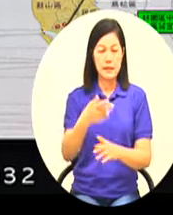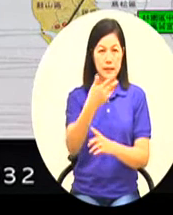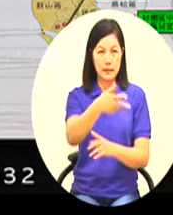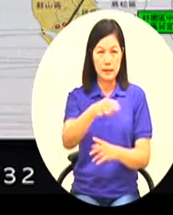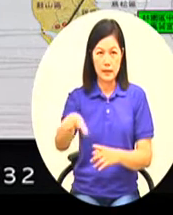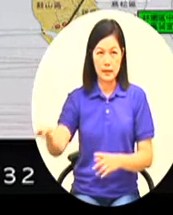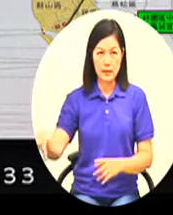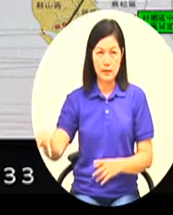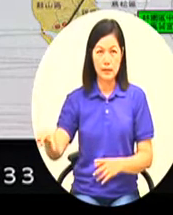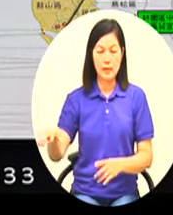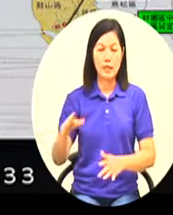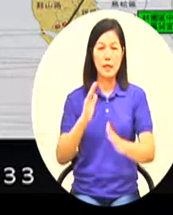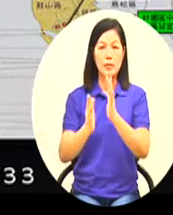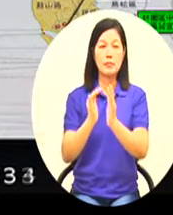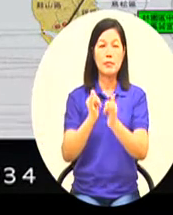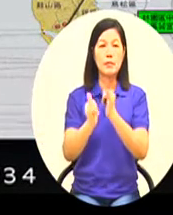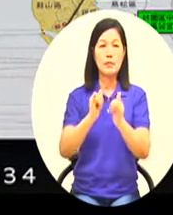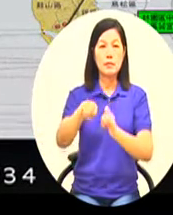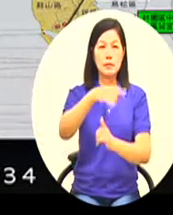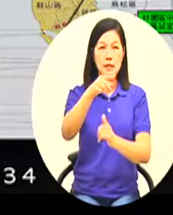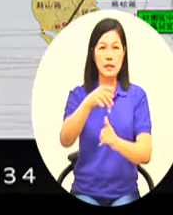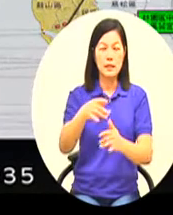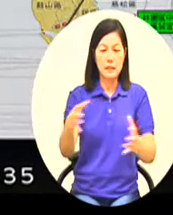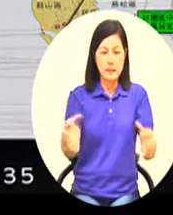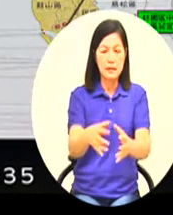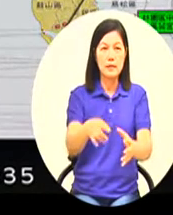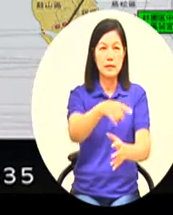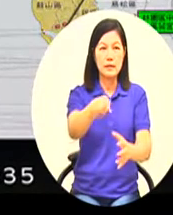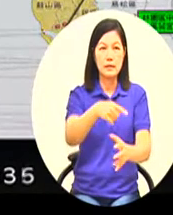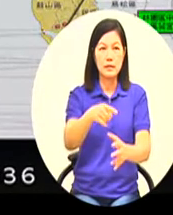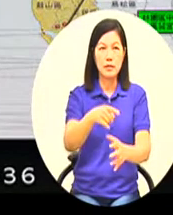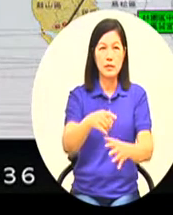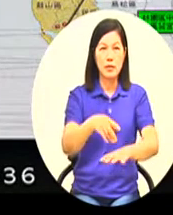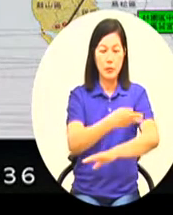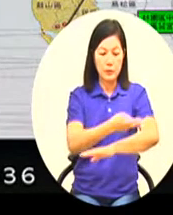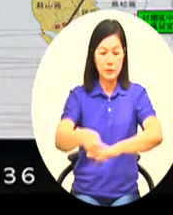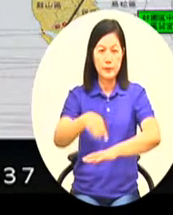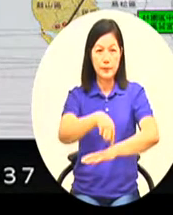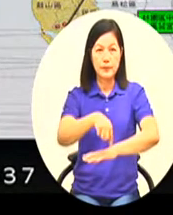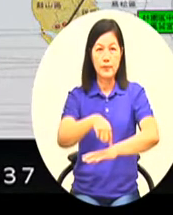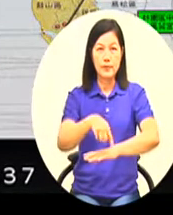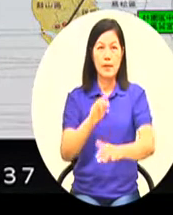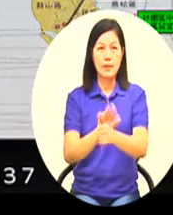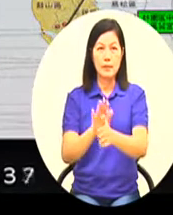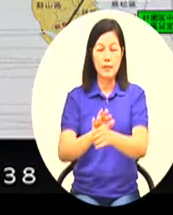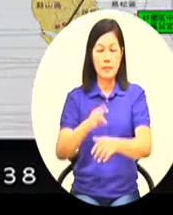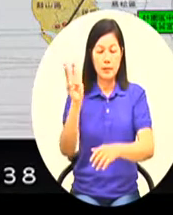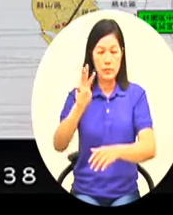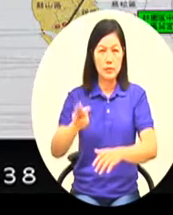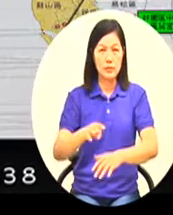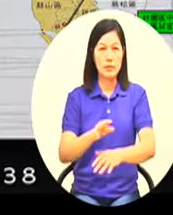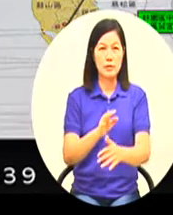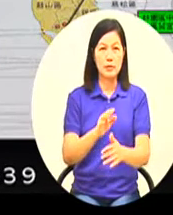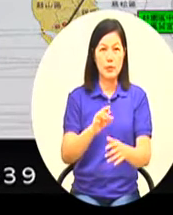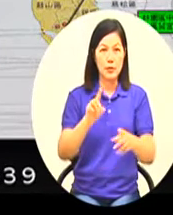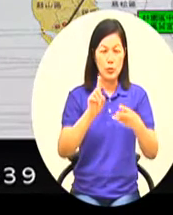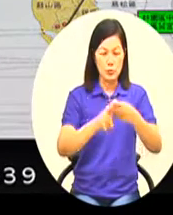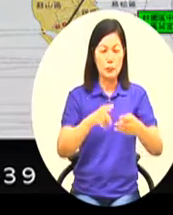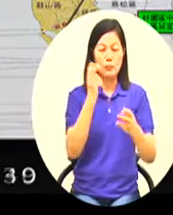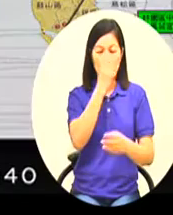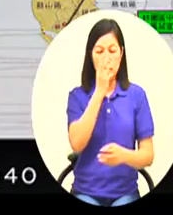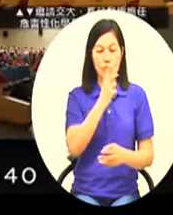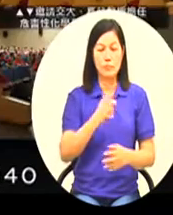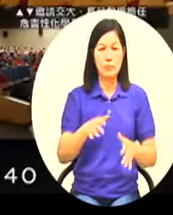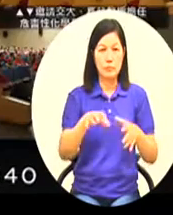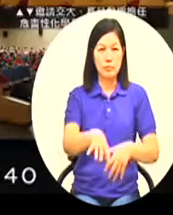的水域，设置岸际救援协勤站，协助水域主管机关执行水域安全宣导工